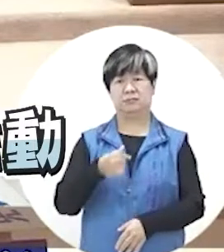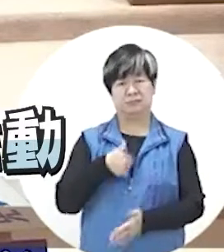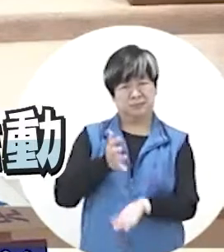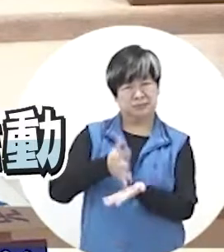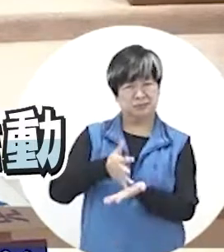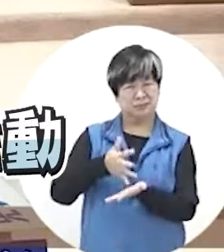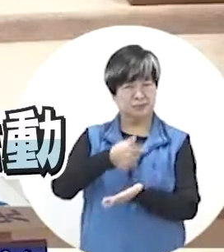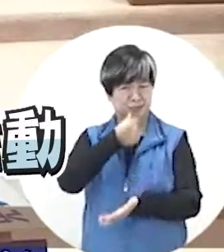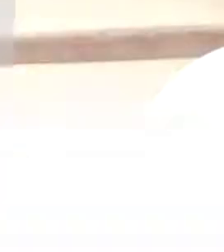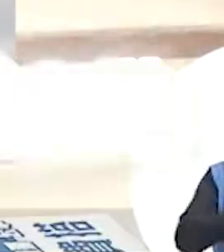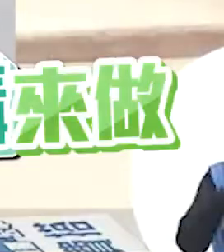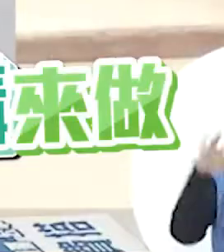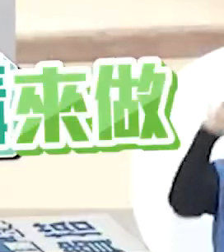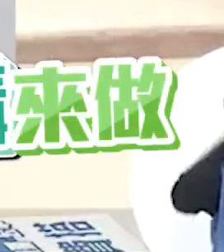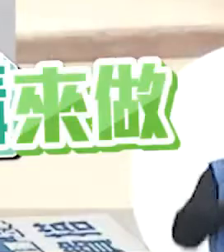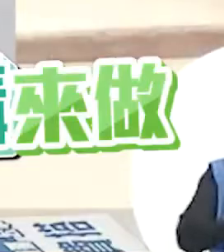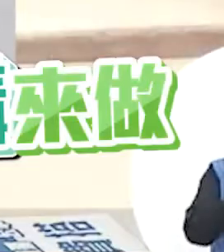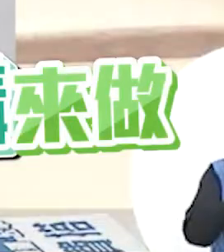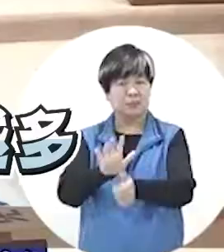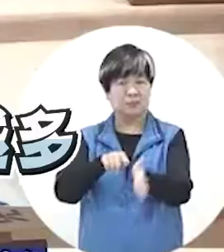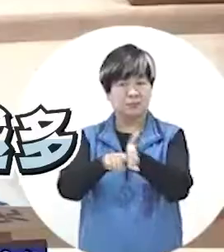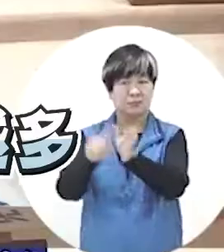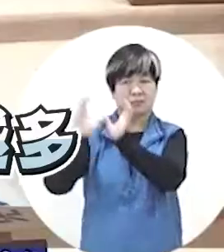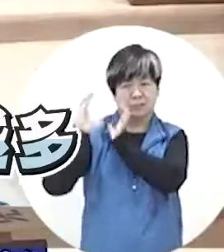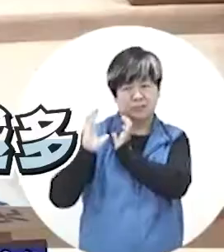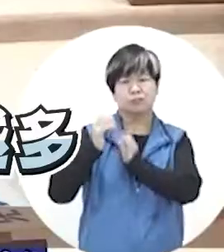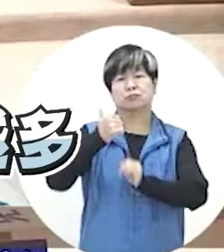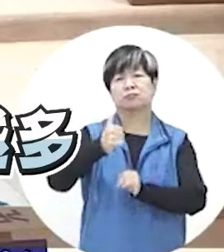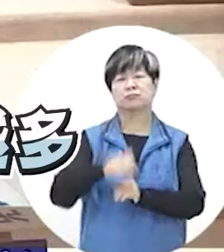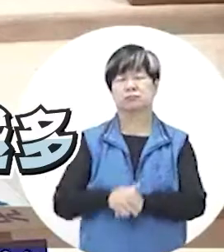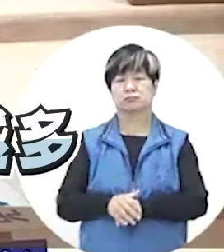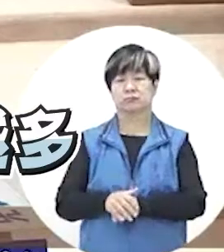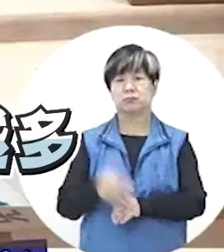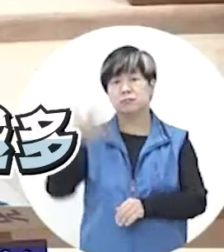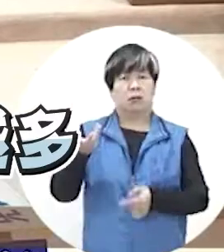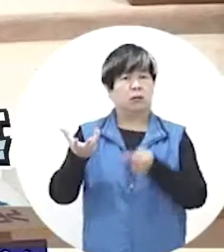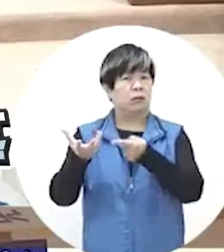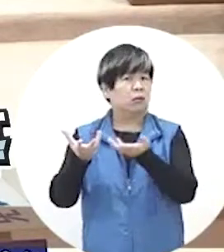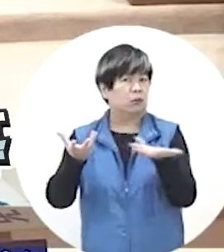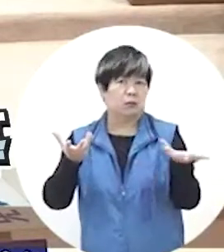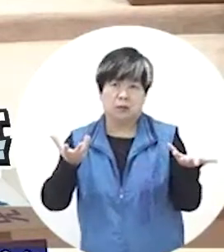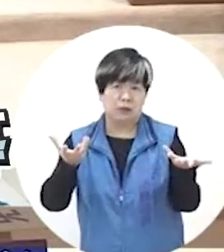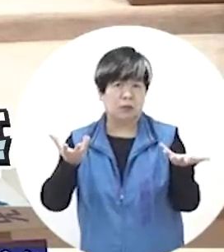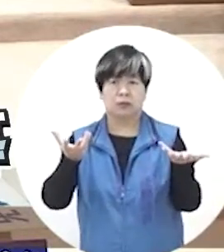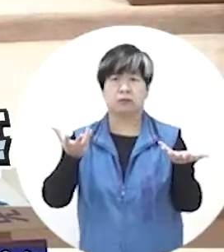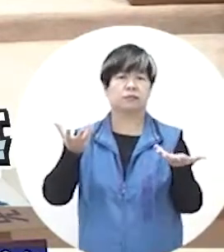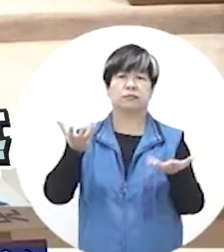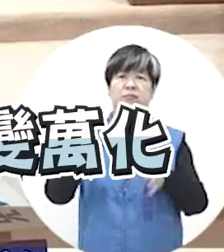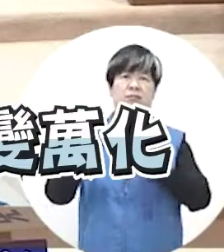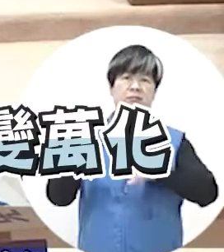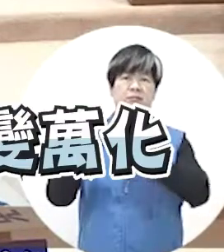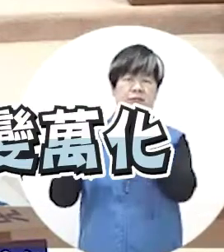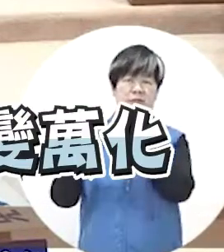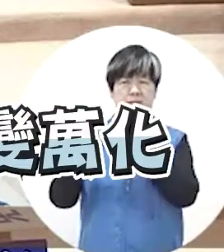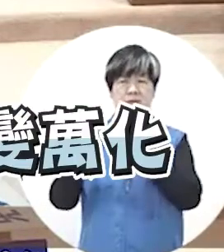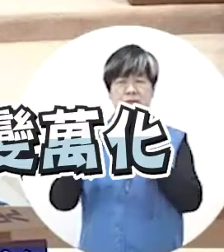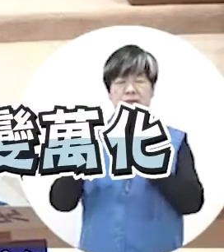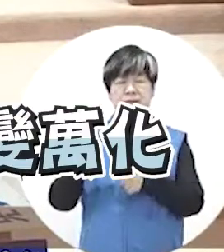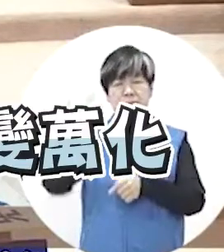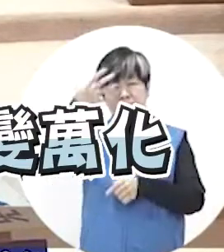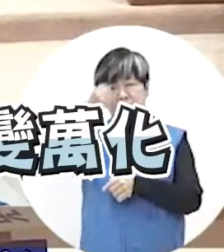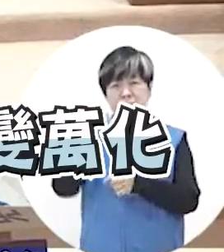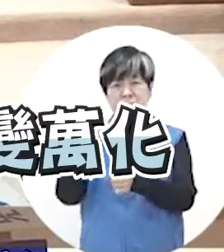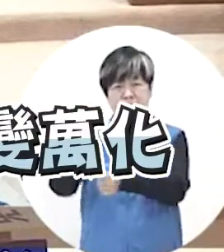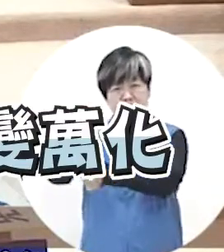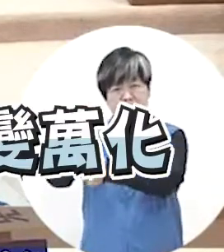是长辈的推动应该要有一个专责机构来做？因为现在的长辈现在越来越多，其实现在长辈的辅导高龄学习现在很多